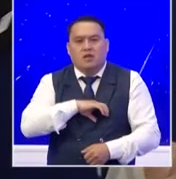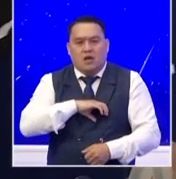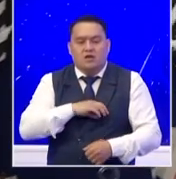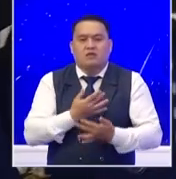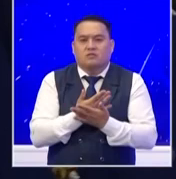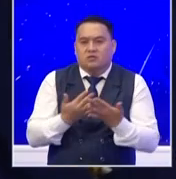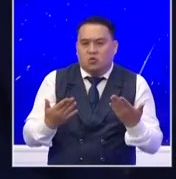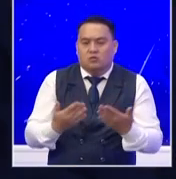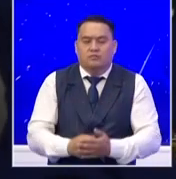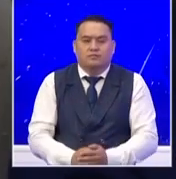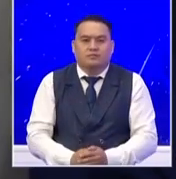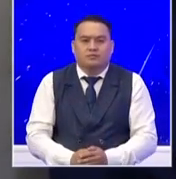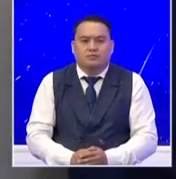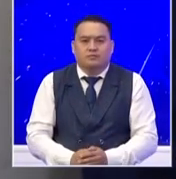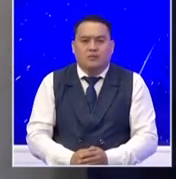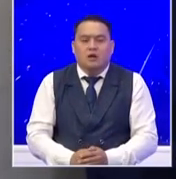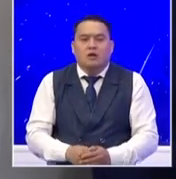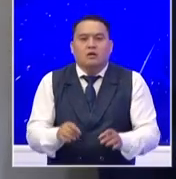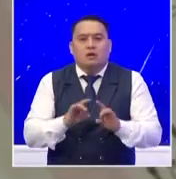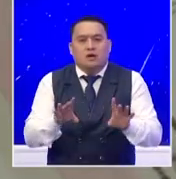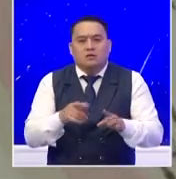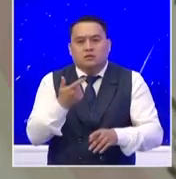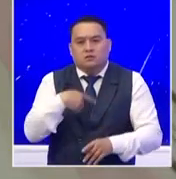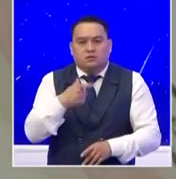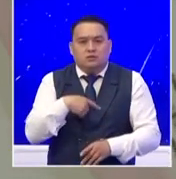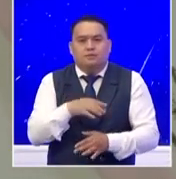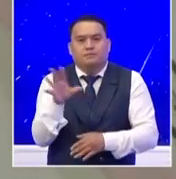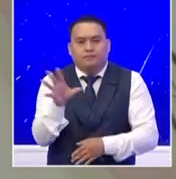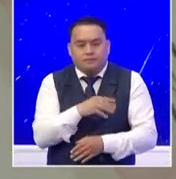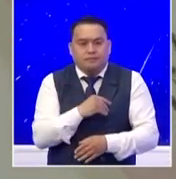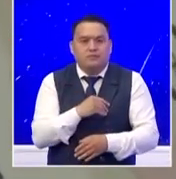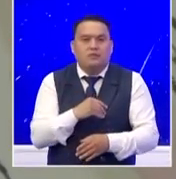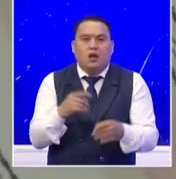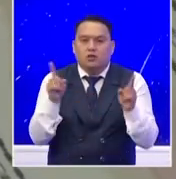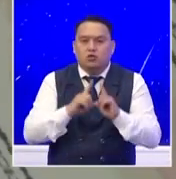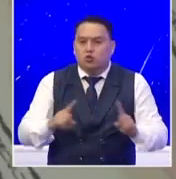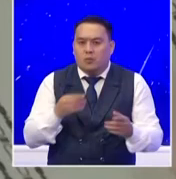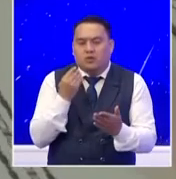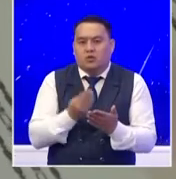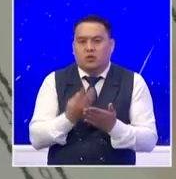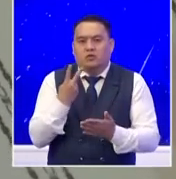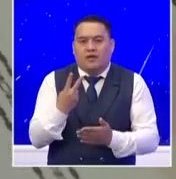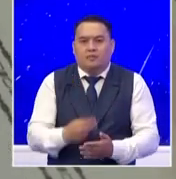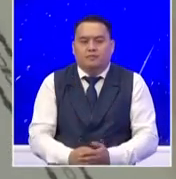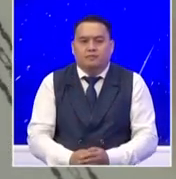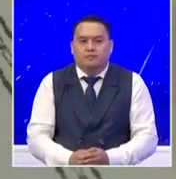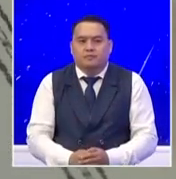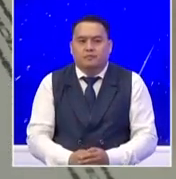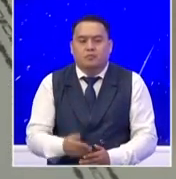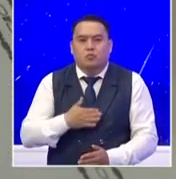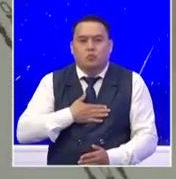труда и другие памятные награды. Как отмечает сама юбиляр, из всех поощрений ей особенно дороги лишь 2. Мне